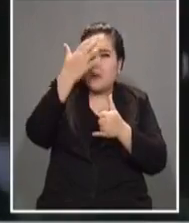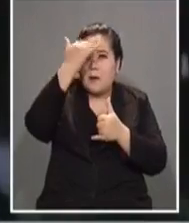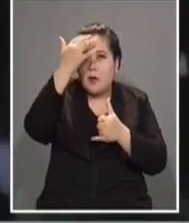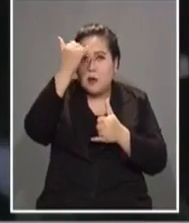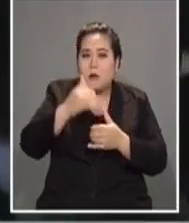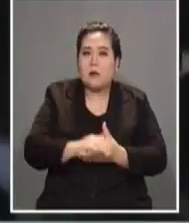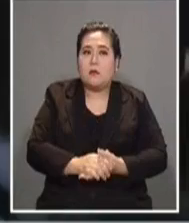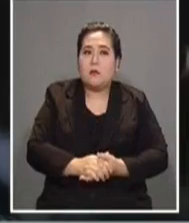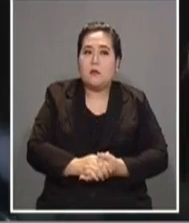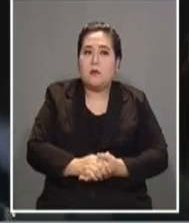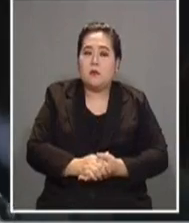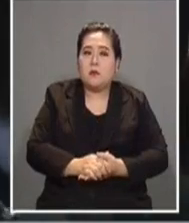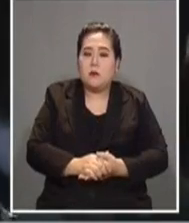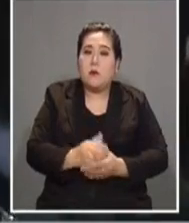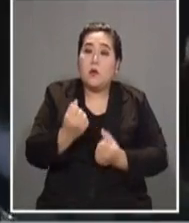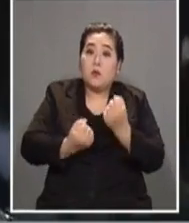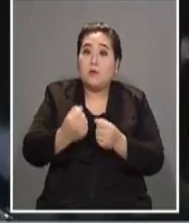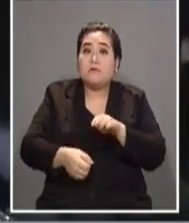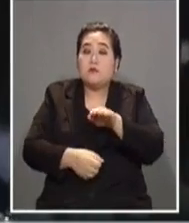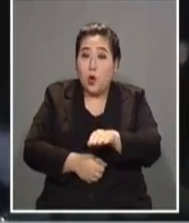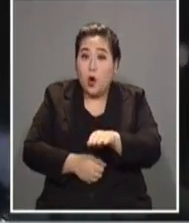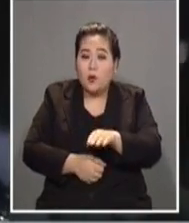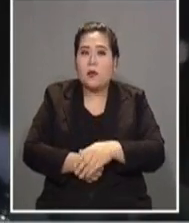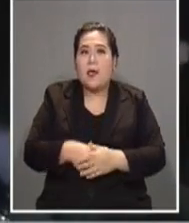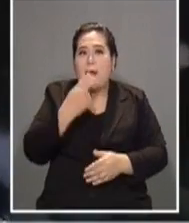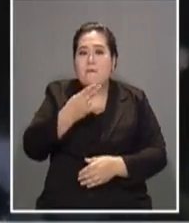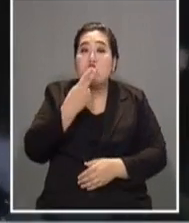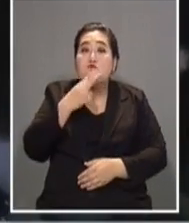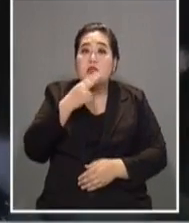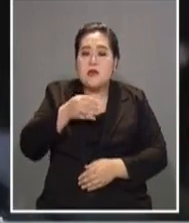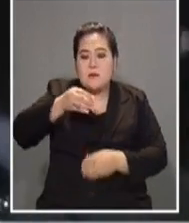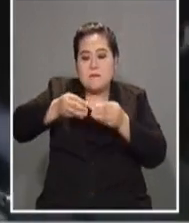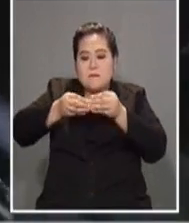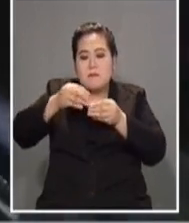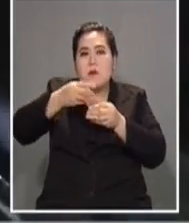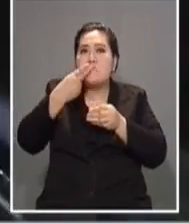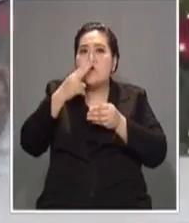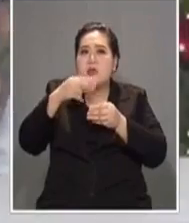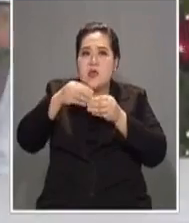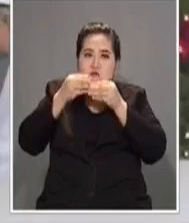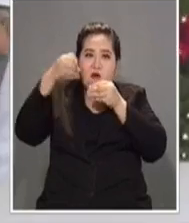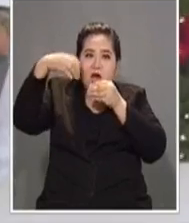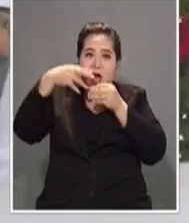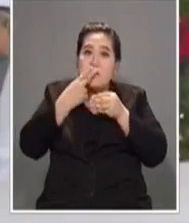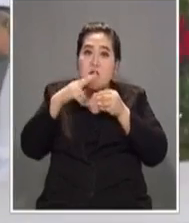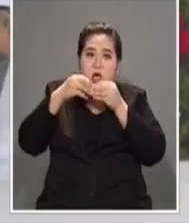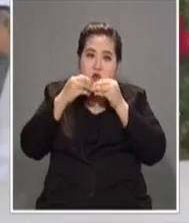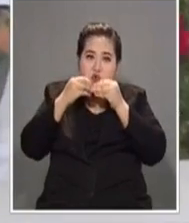างคือไปพกเขาเรียกว่าบุหรี่ไฟฟ้าใช่ไหมบุหรี่ไฟฟ้า ไปซื้อบุหรี่ไฟฟ้าเข้าม